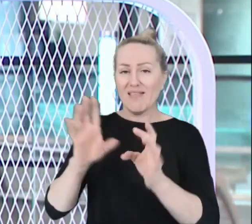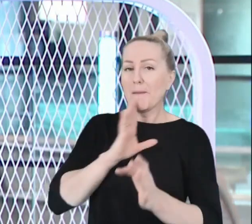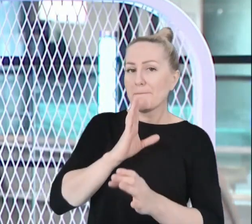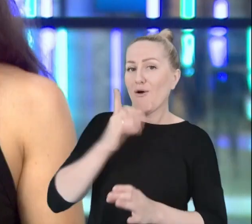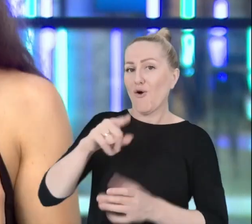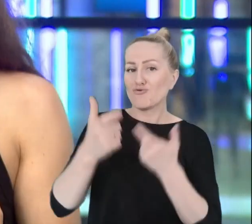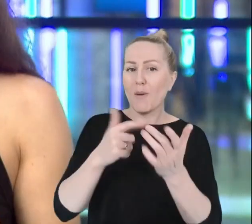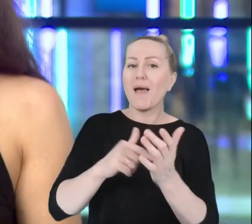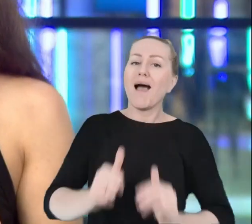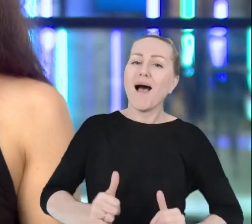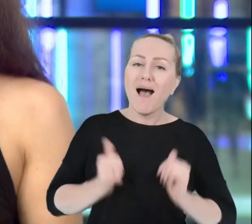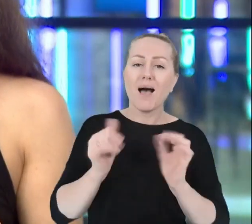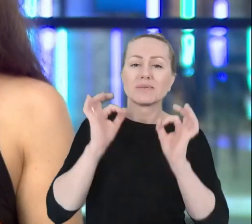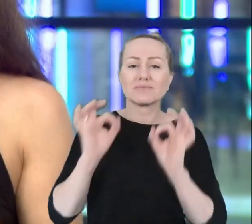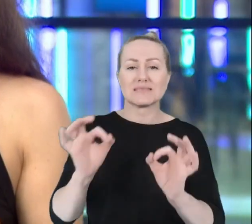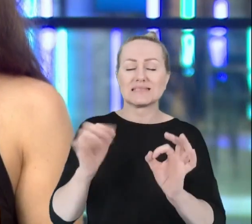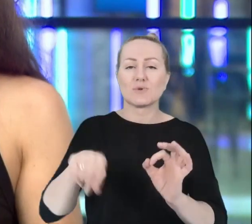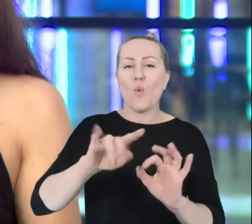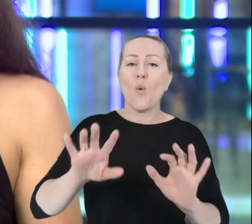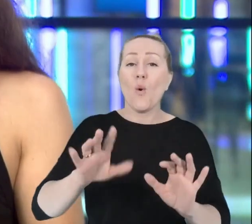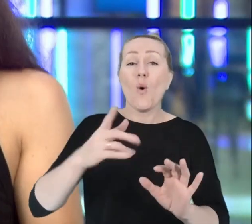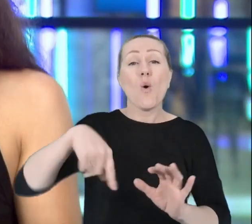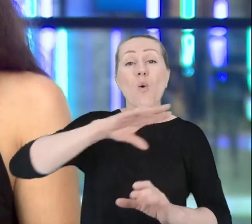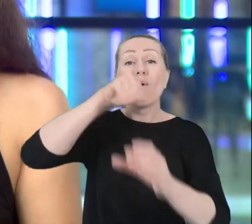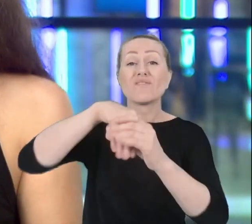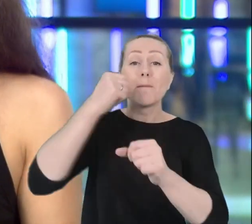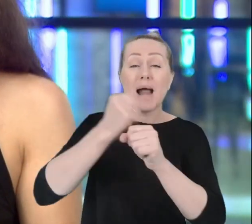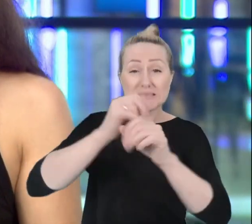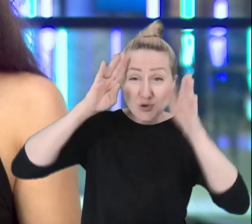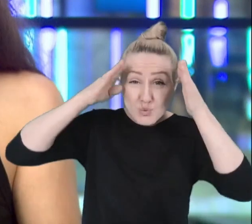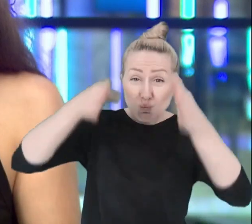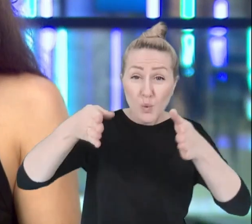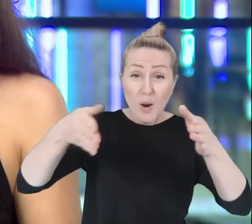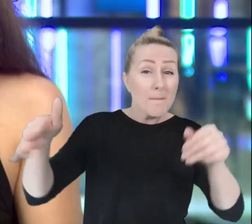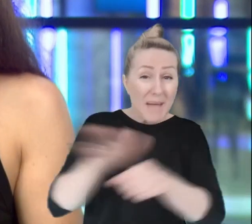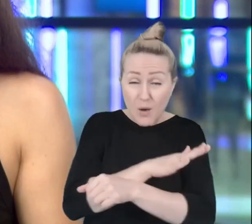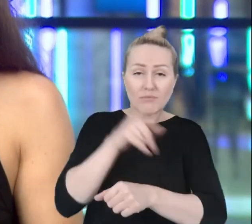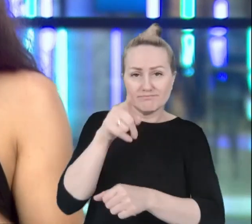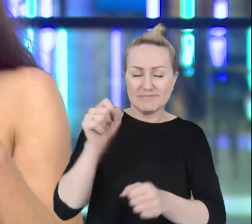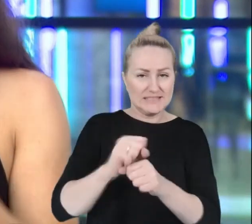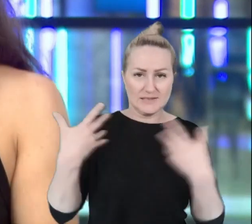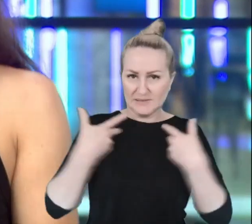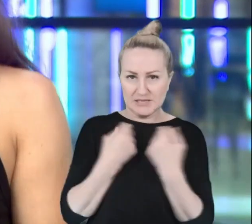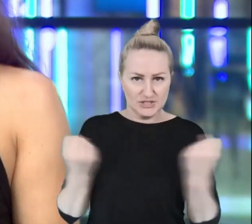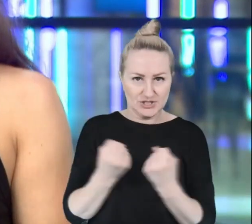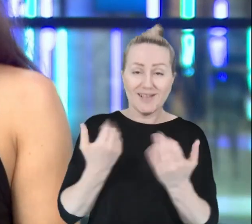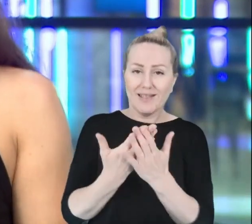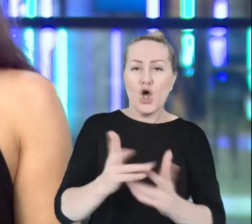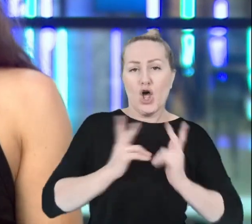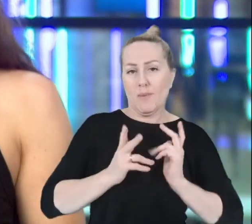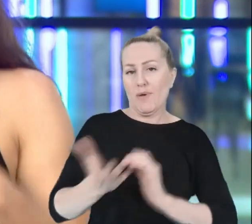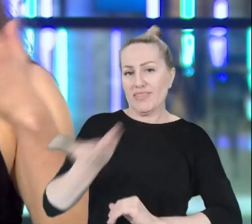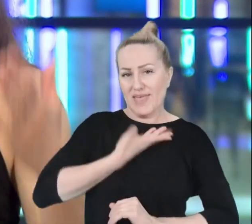naprawdę łatwo męczymy w pracy takiej, w której musimy się zmużdżyć, że tak powiem. Więc dawajmy sobie ten odpoczynek, a w ogóle idealnie by